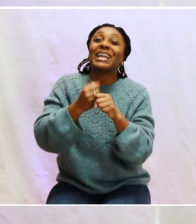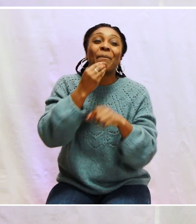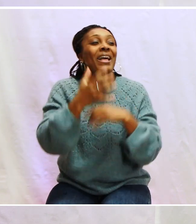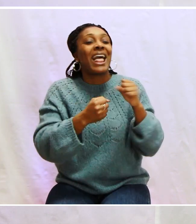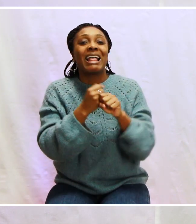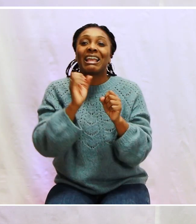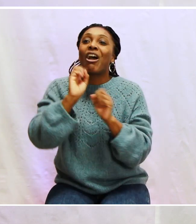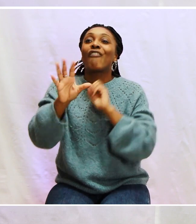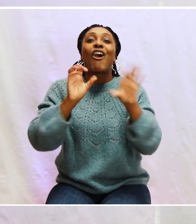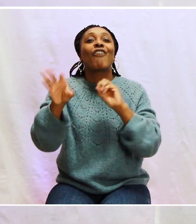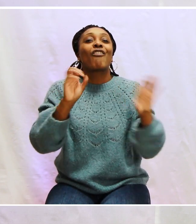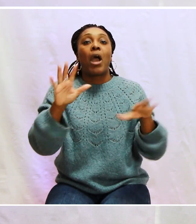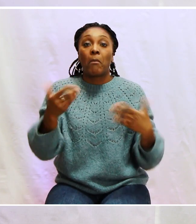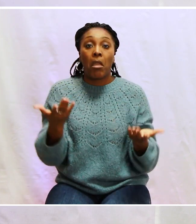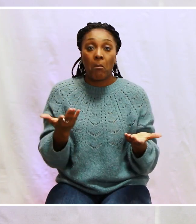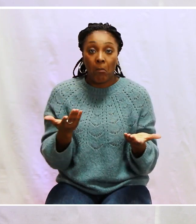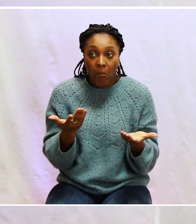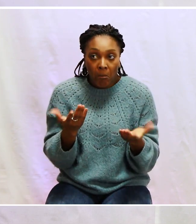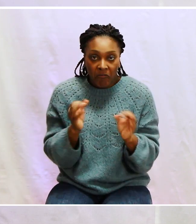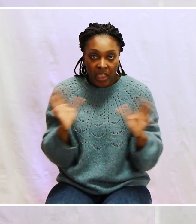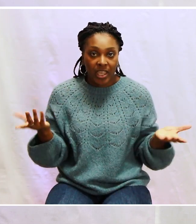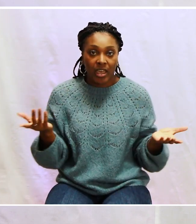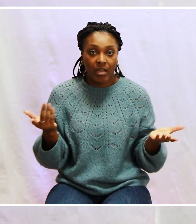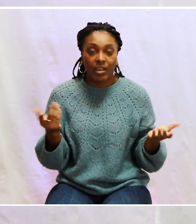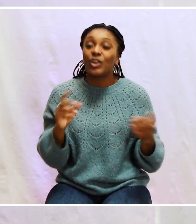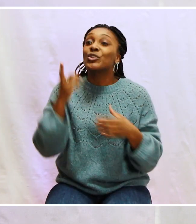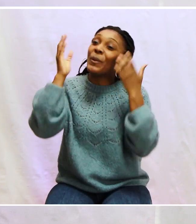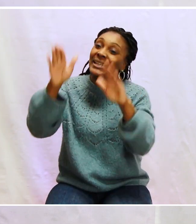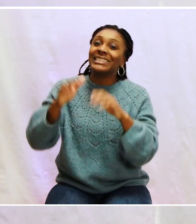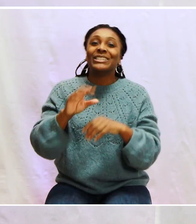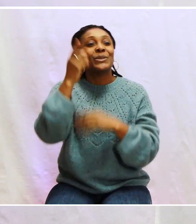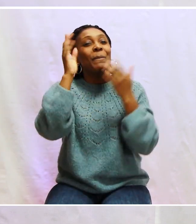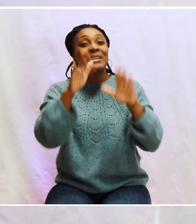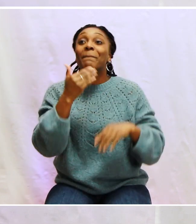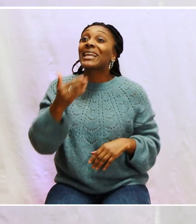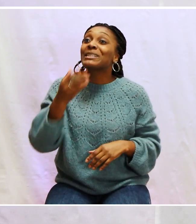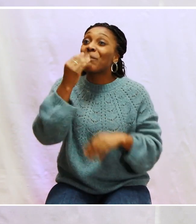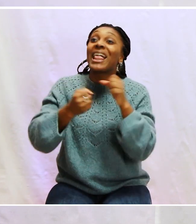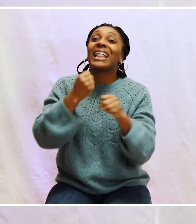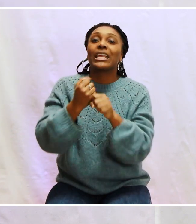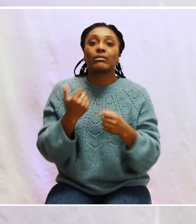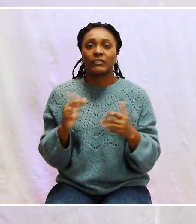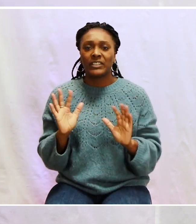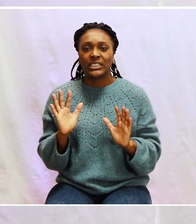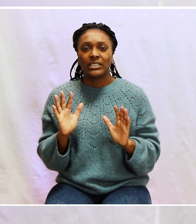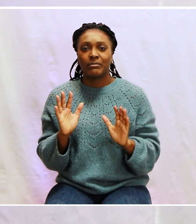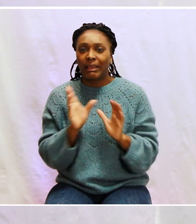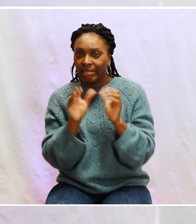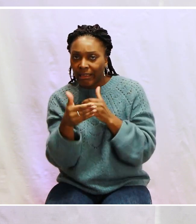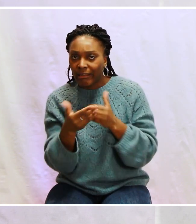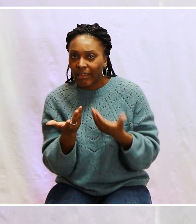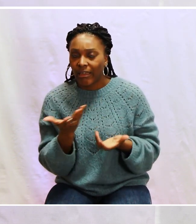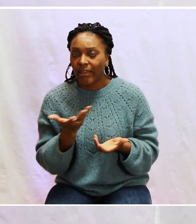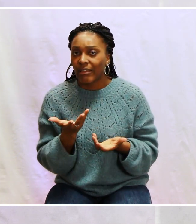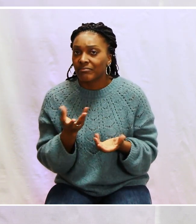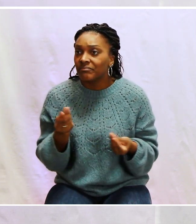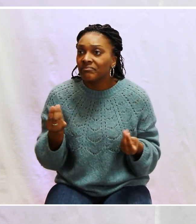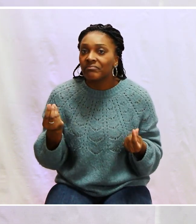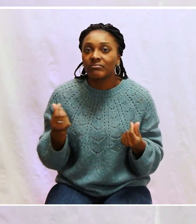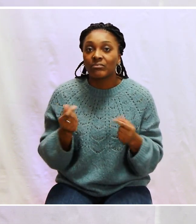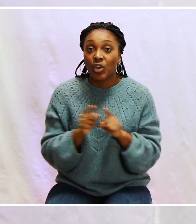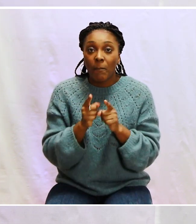pas qu'on le fait tout le temps, mais parfois on peut juste envoyer « merci, sois béni, merci, bonne année ». Mais on sent derrière que